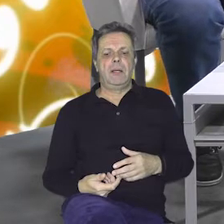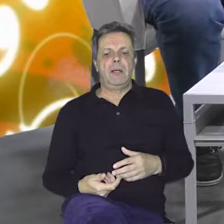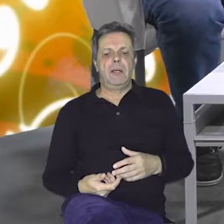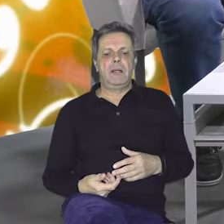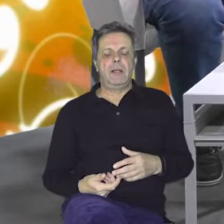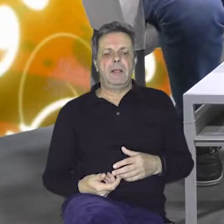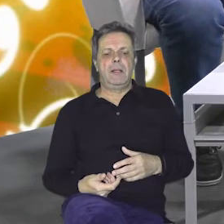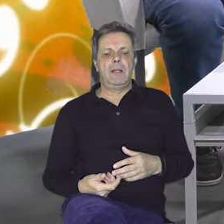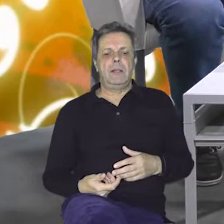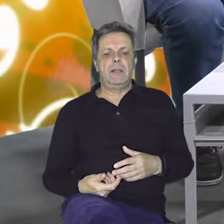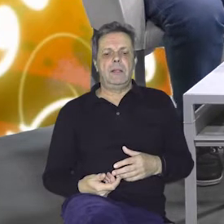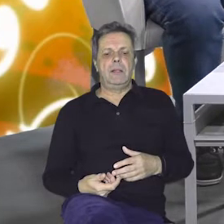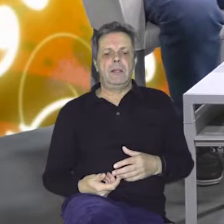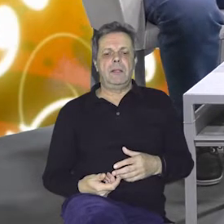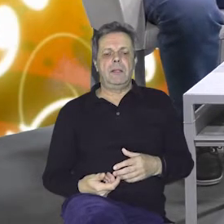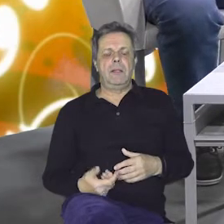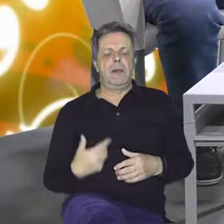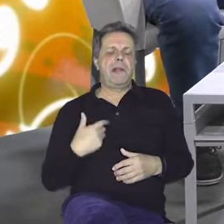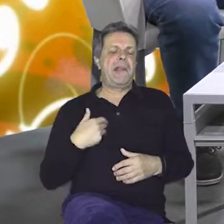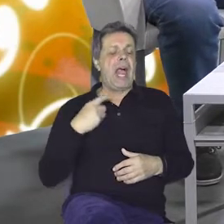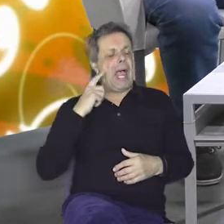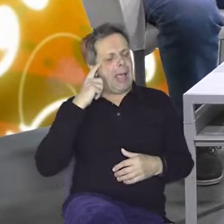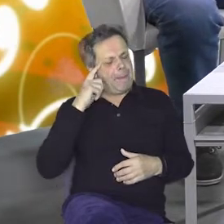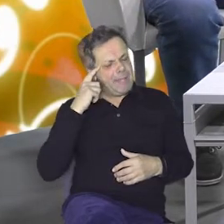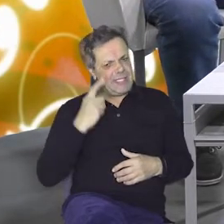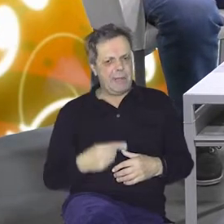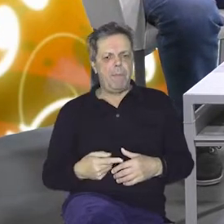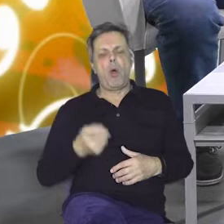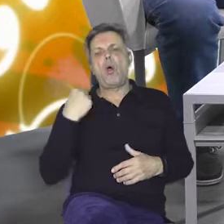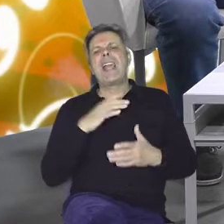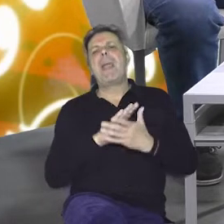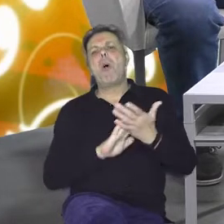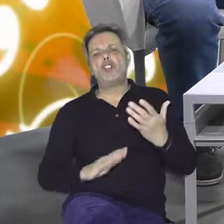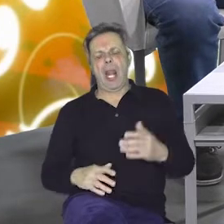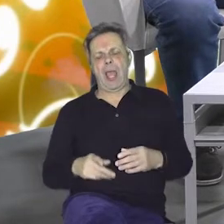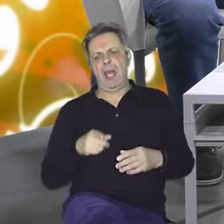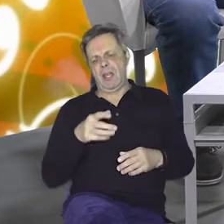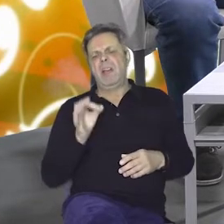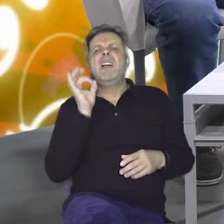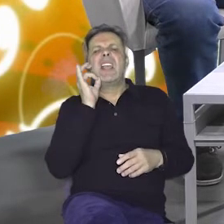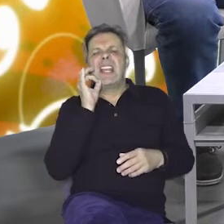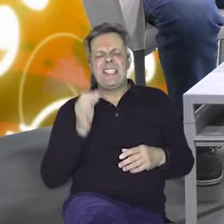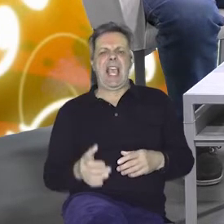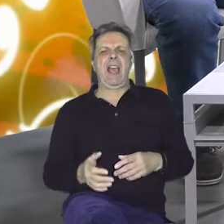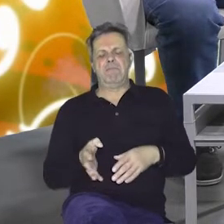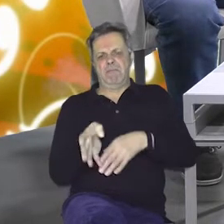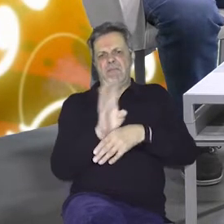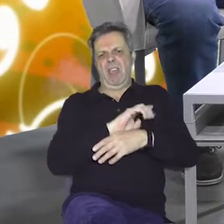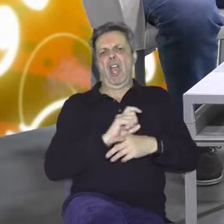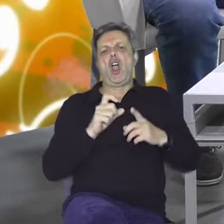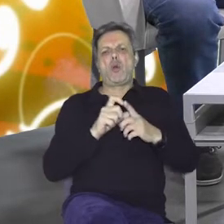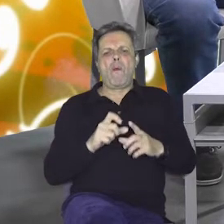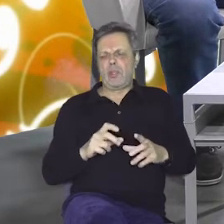Pa, ja osobno mislim da od kad je počela ova kriza ili pandemija